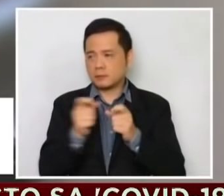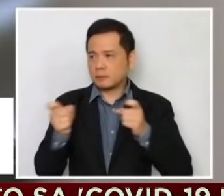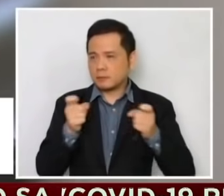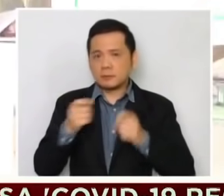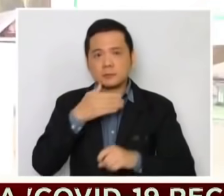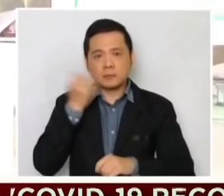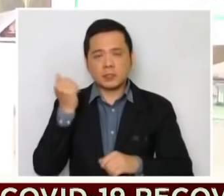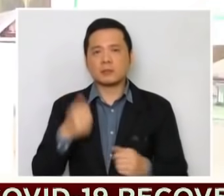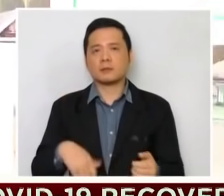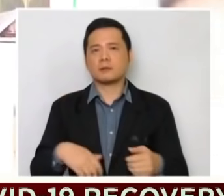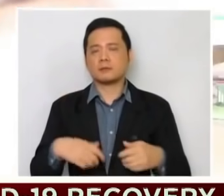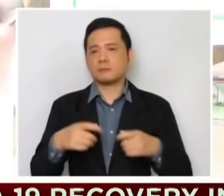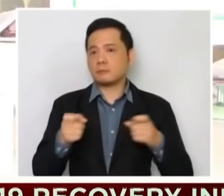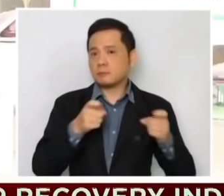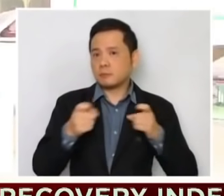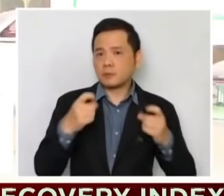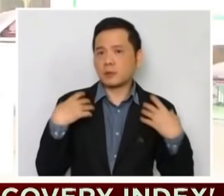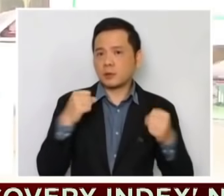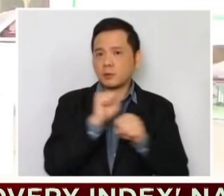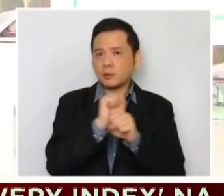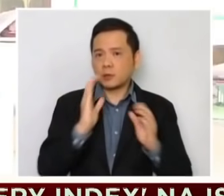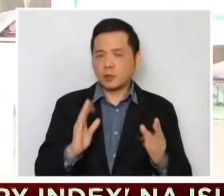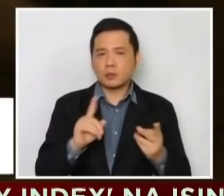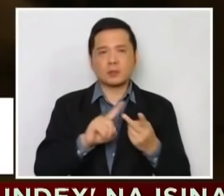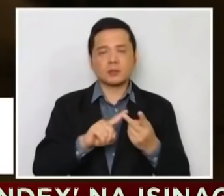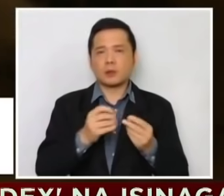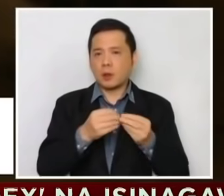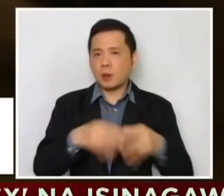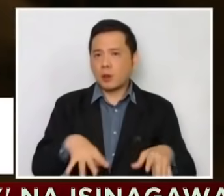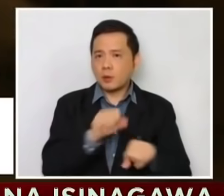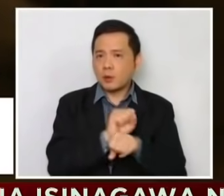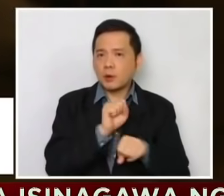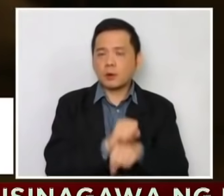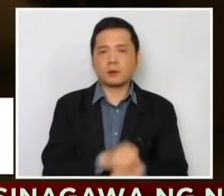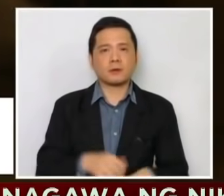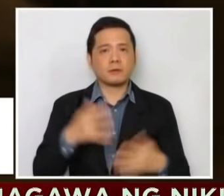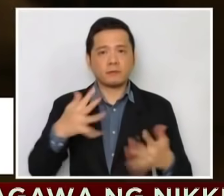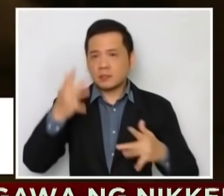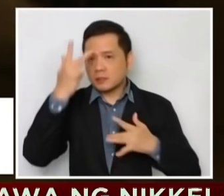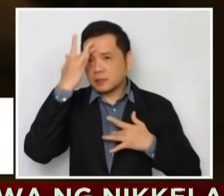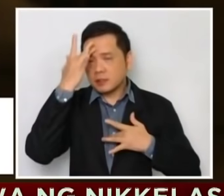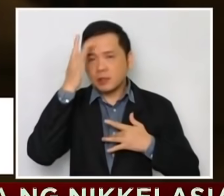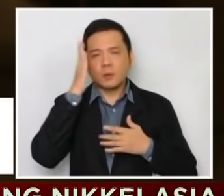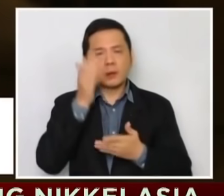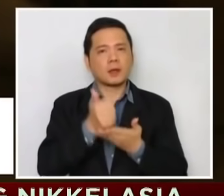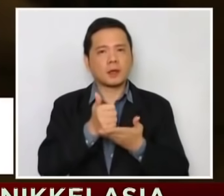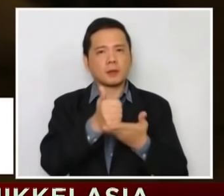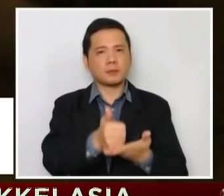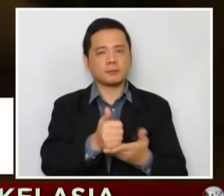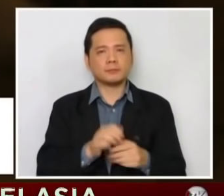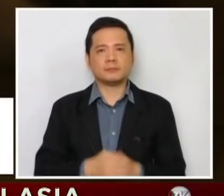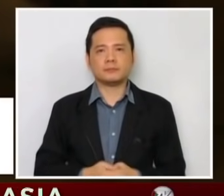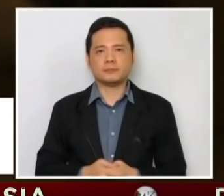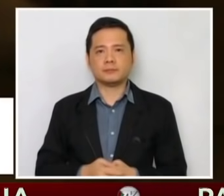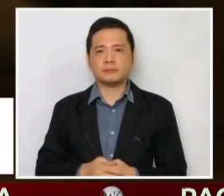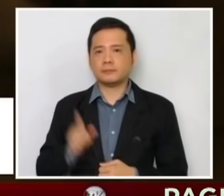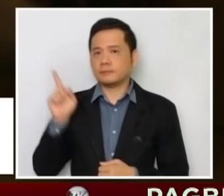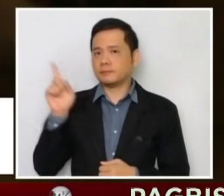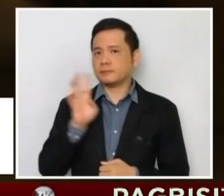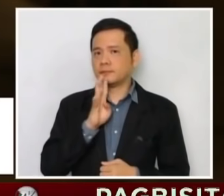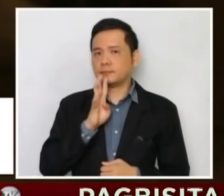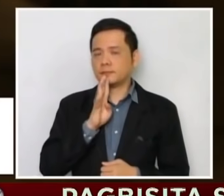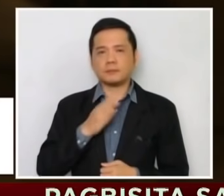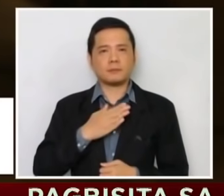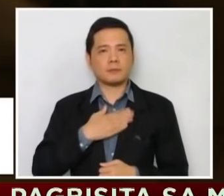sa ospital at mga nawalan ng trabaho. Ina akong nakikita ang pagdurusa ng minamahal kong bansa.